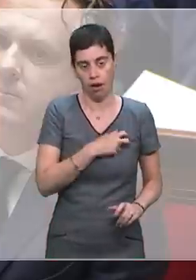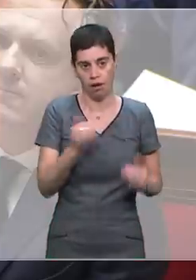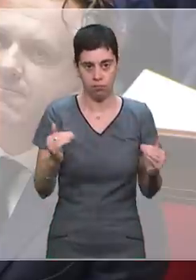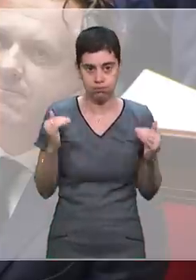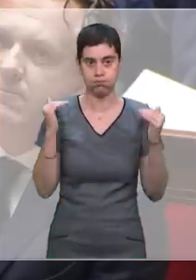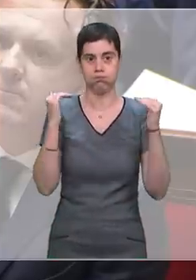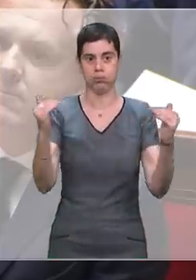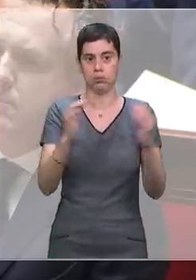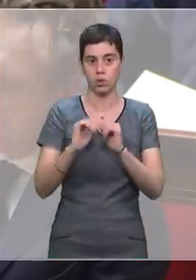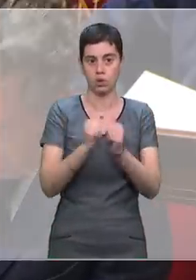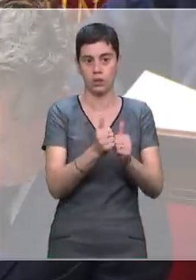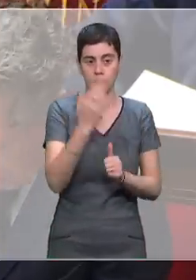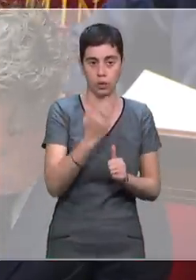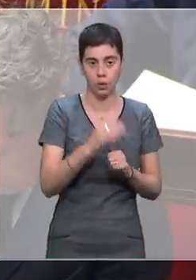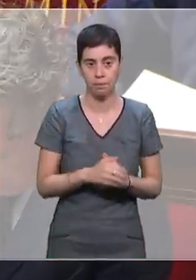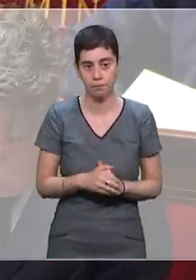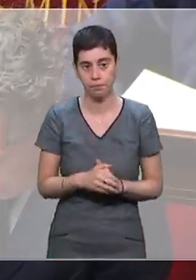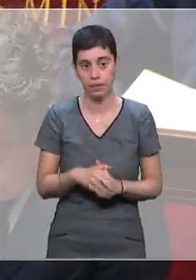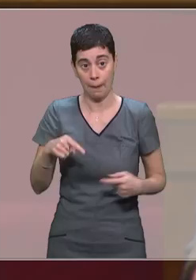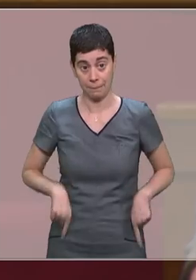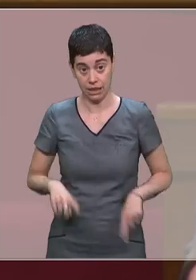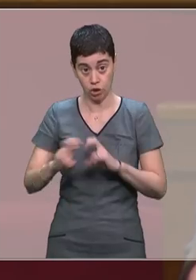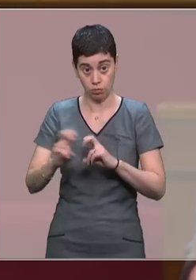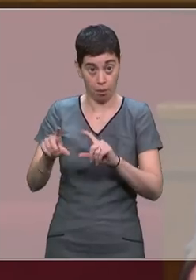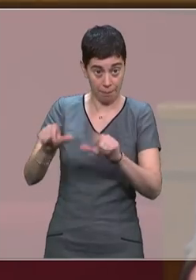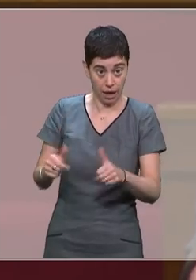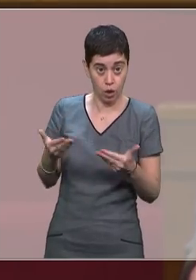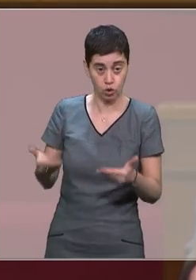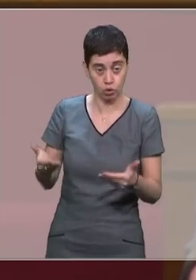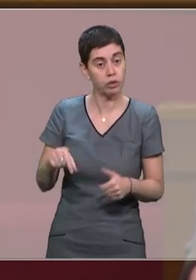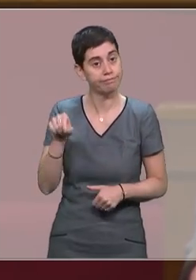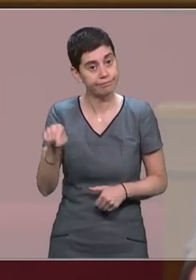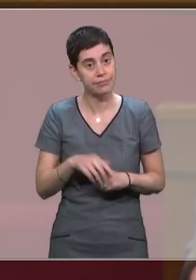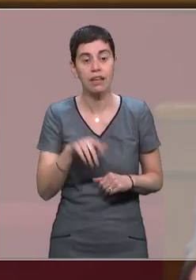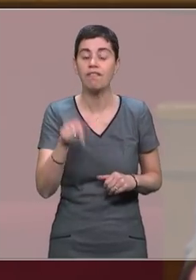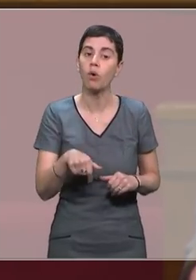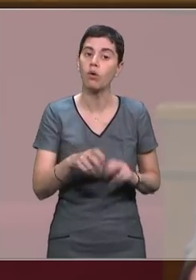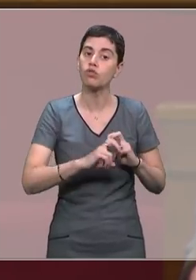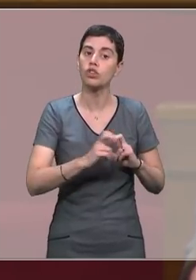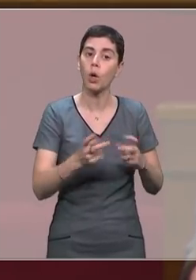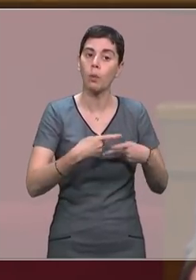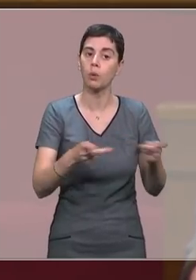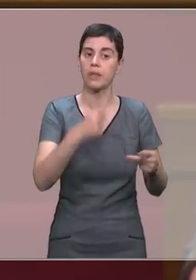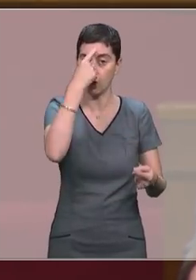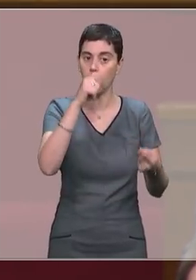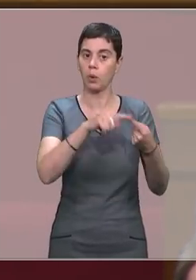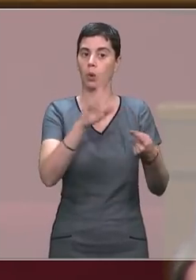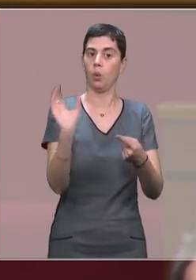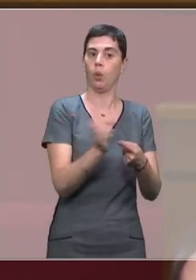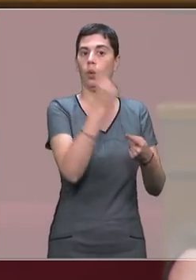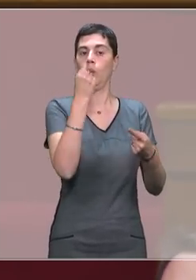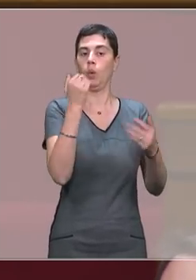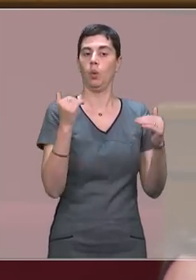besoins ? Quand M. Beaune, qui n'est pas là, aura autant d'ambition pour nos transports publics que pour sa carrière ?